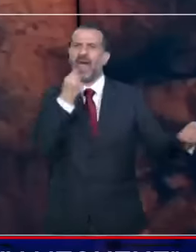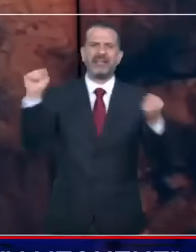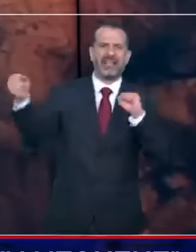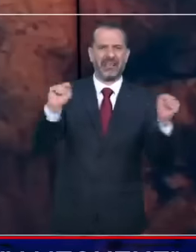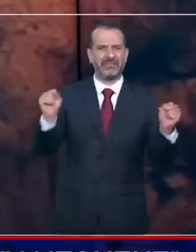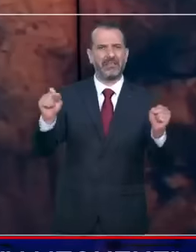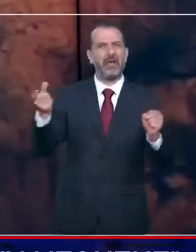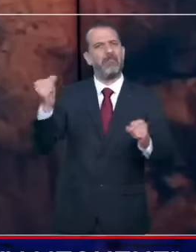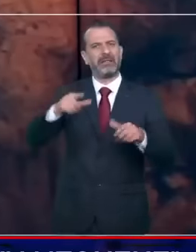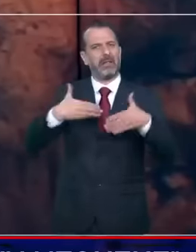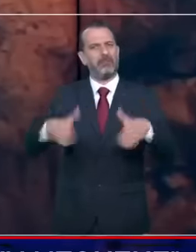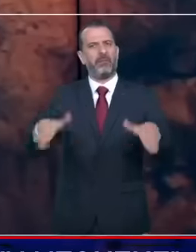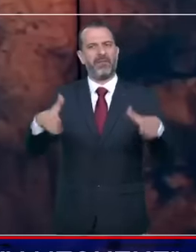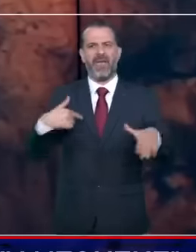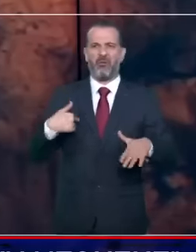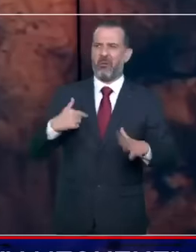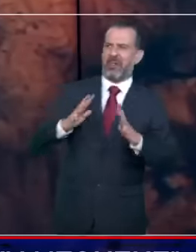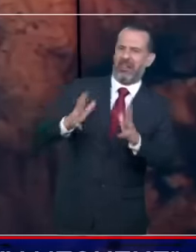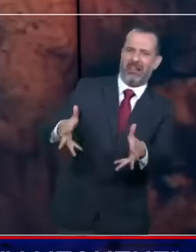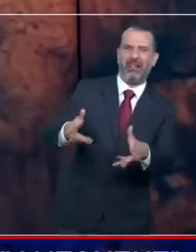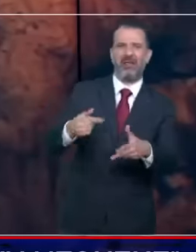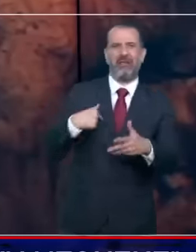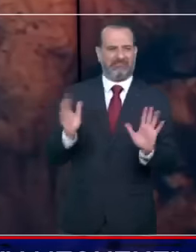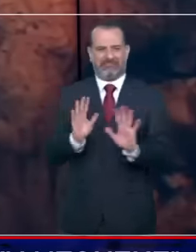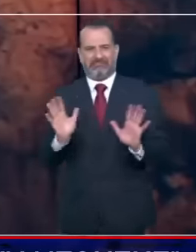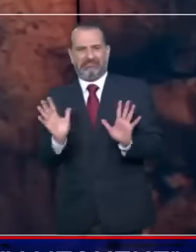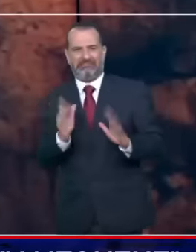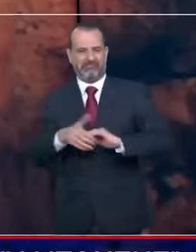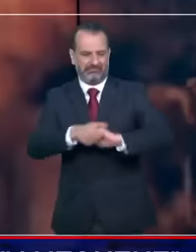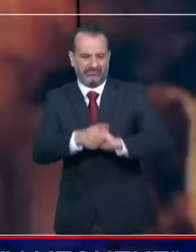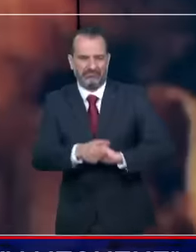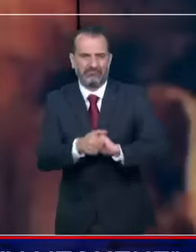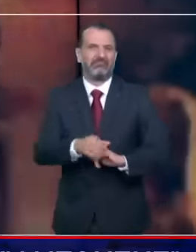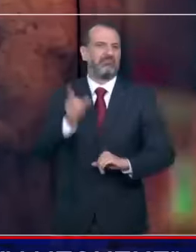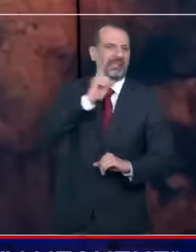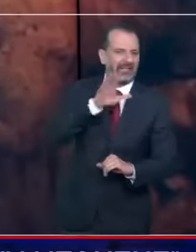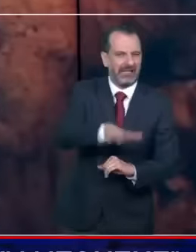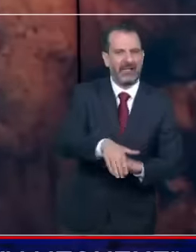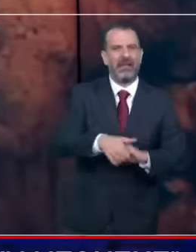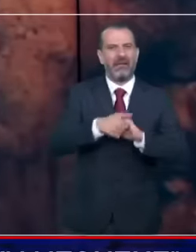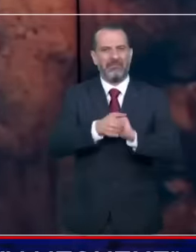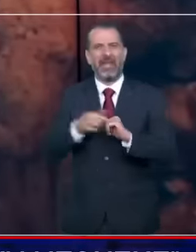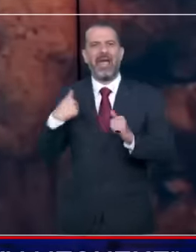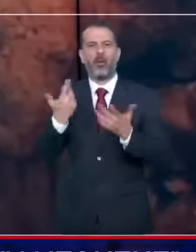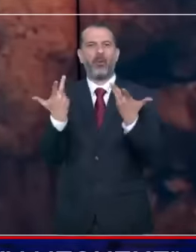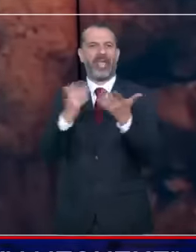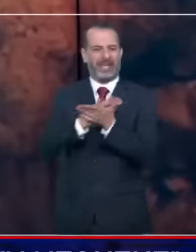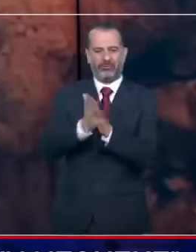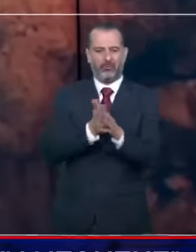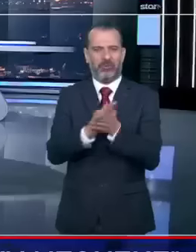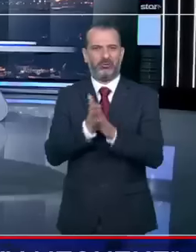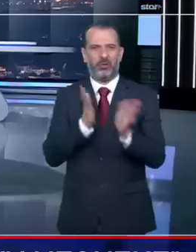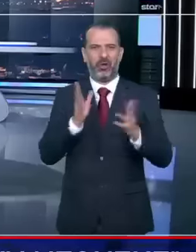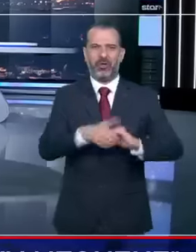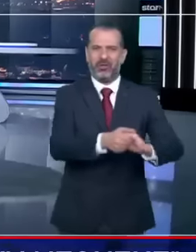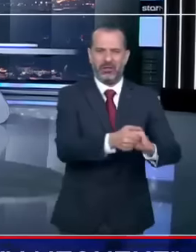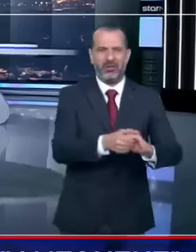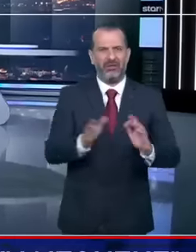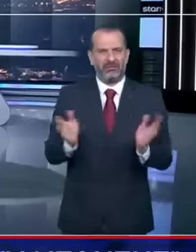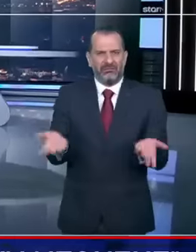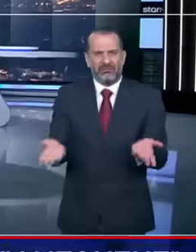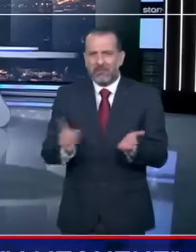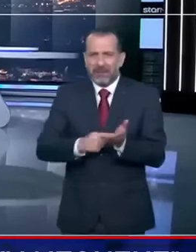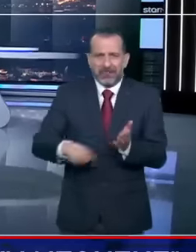βάζει προπαγάνδα ότι δίθεν εγώ συχαίνομαι να χαιρετήσω μία γυναίκα και μετά να σκουπίζω τα χέρια μου. Δηλαδή, δεν συνειδητοποιεί